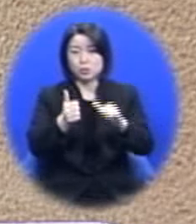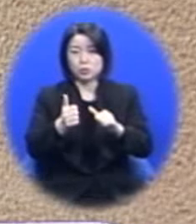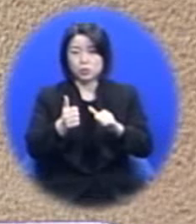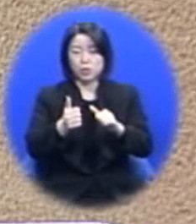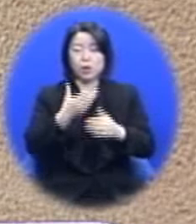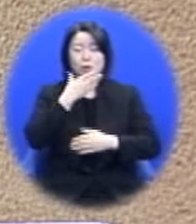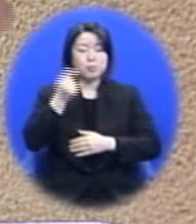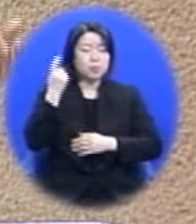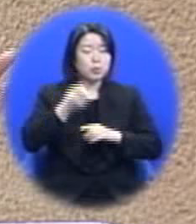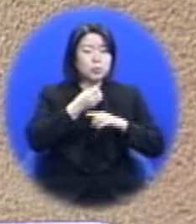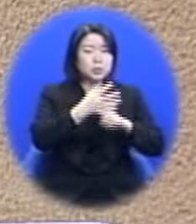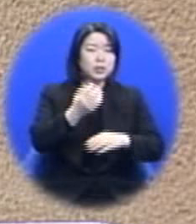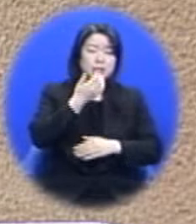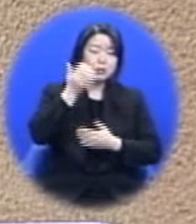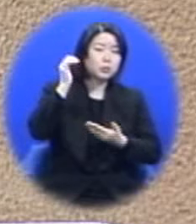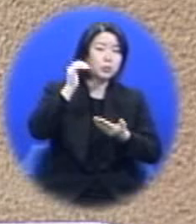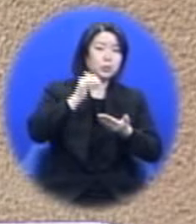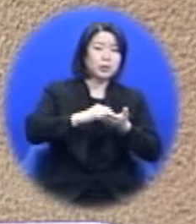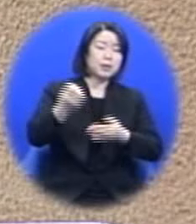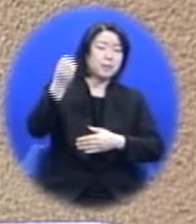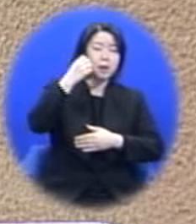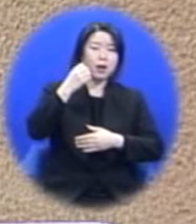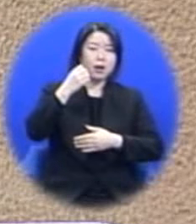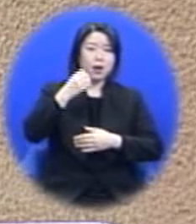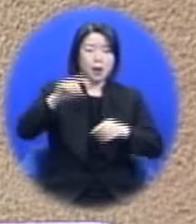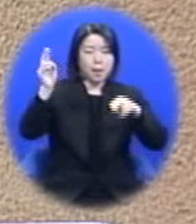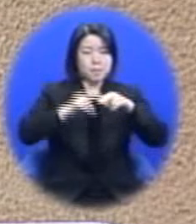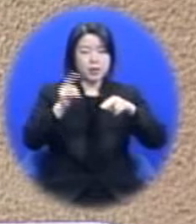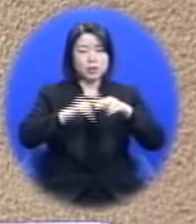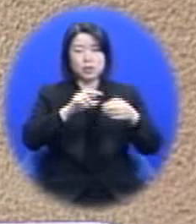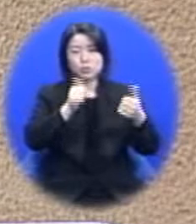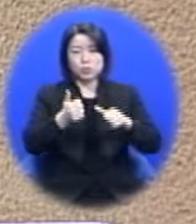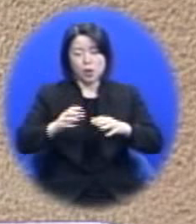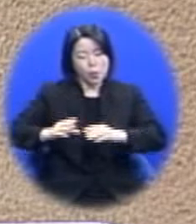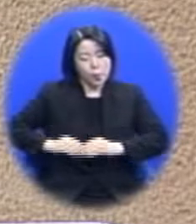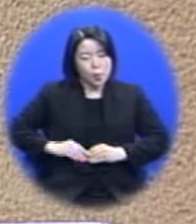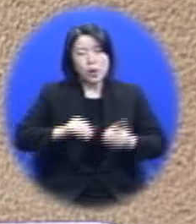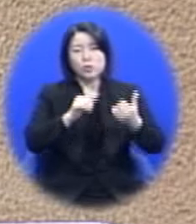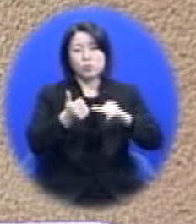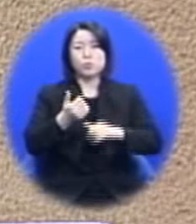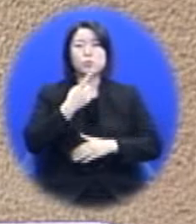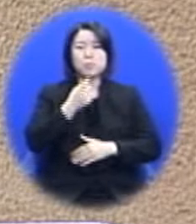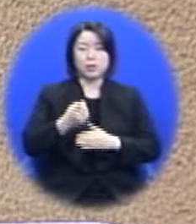뻔했고, 매를 맞아 죽을 뻔했고, 굶어 죽을 뻔했고,